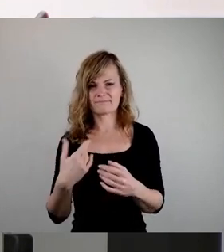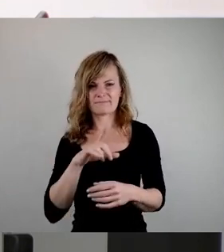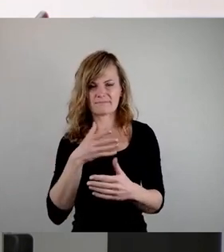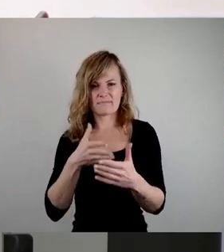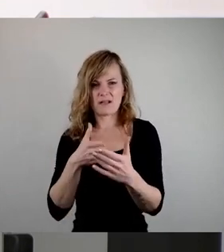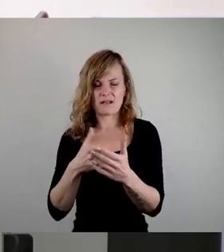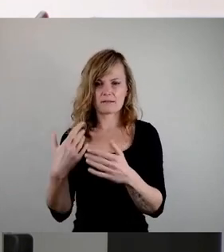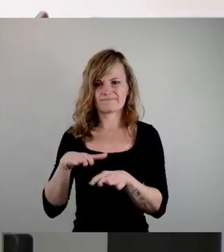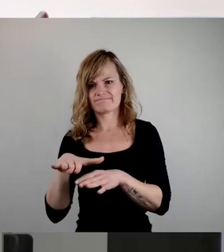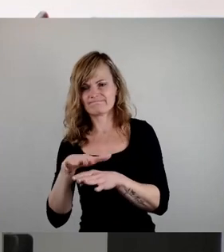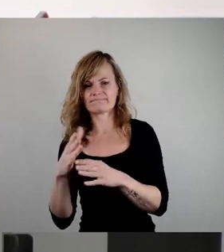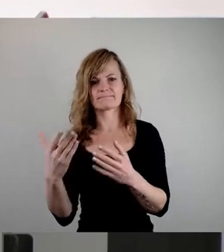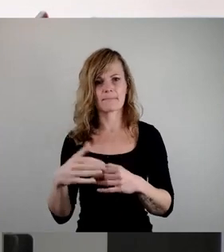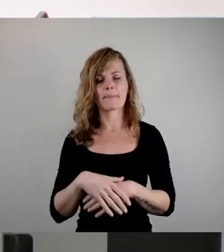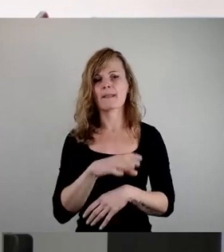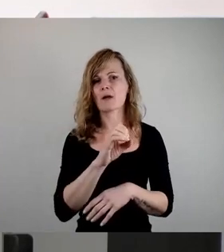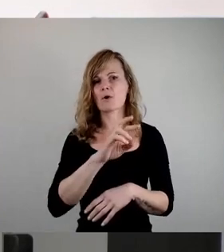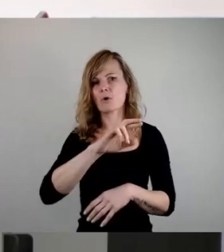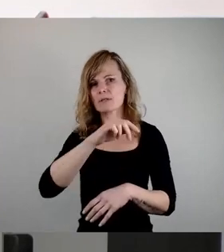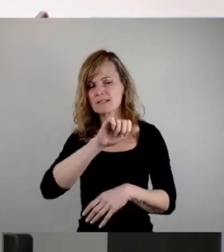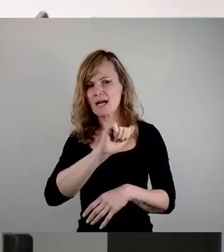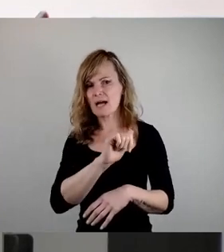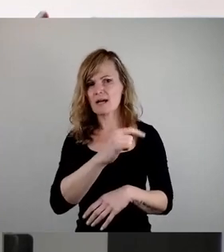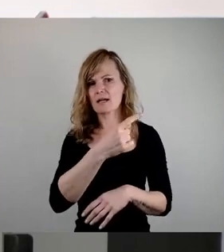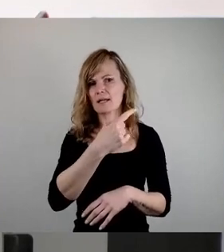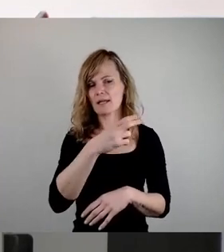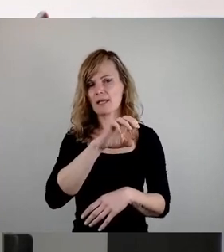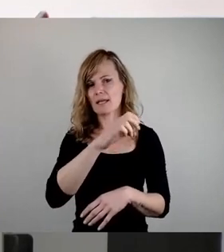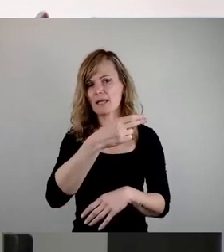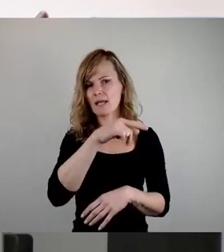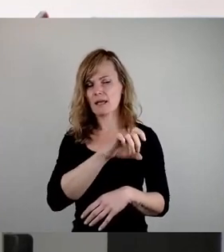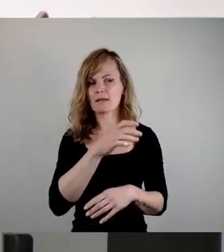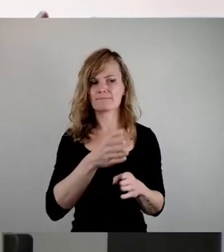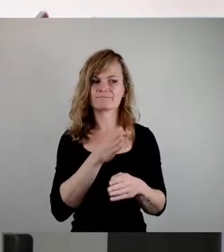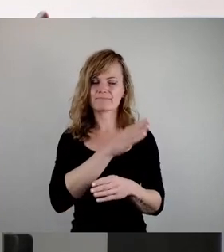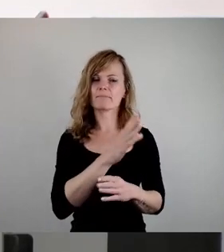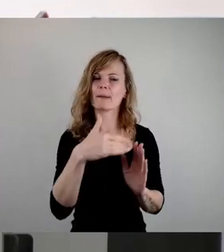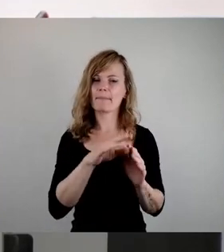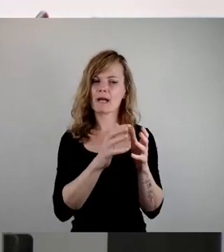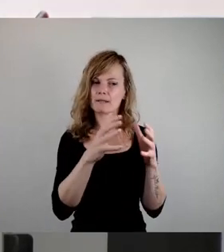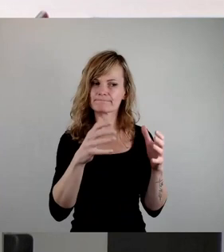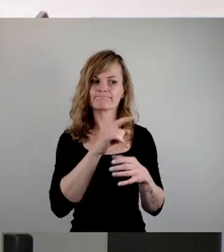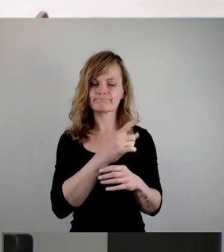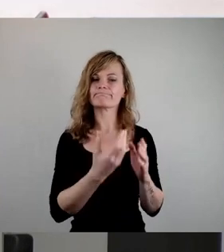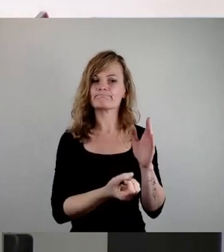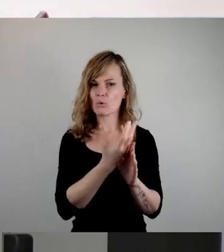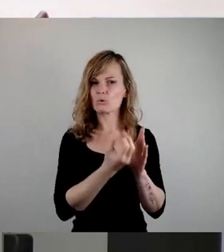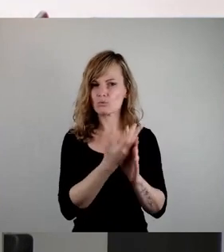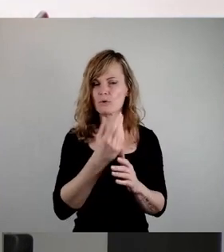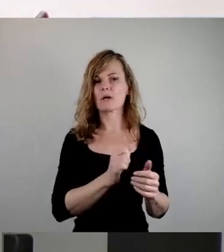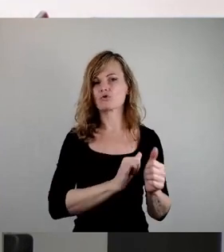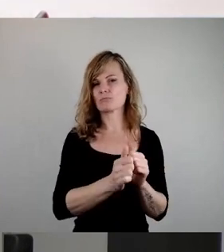Das Ostergehege auf der einen Elbseite entwickelt sich immer mehr zu einem kulturellen und sportlichen Zentrum inmitten einer grünen